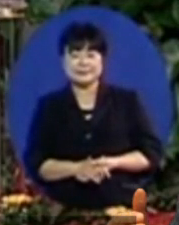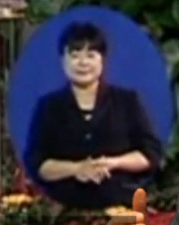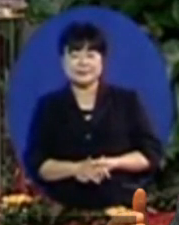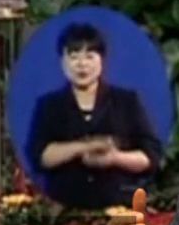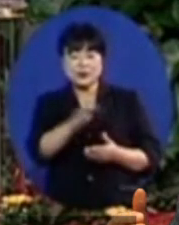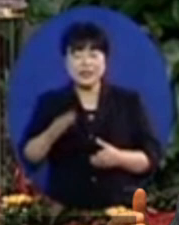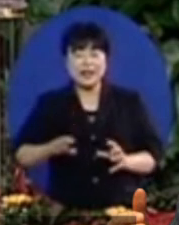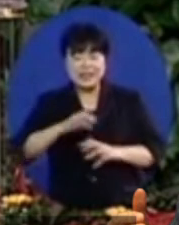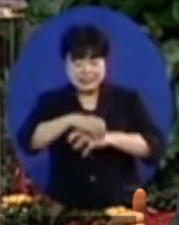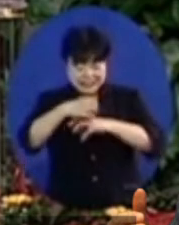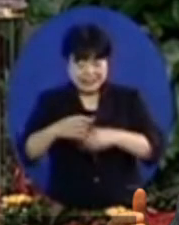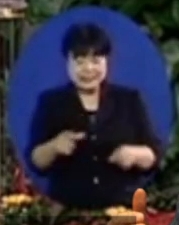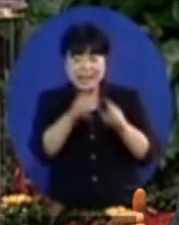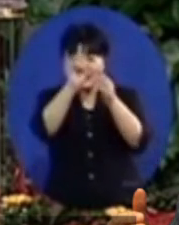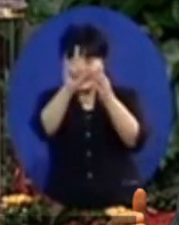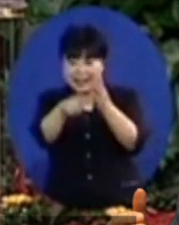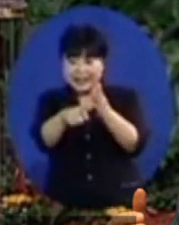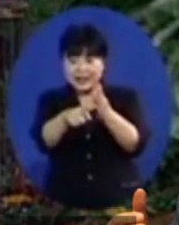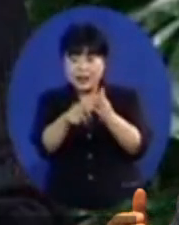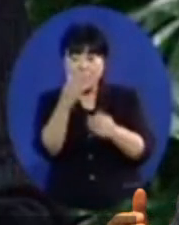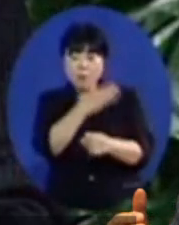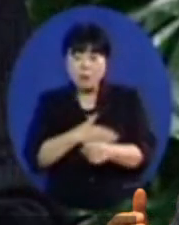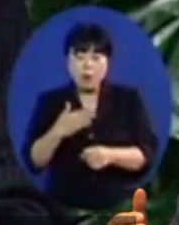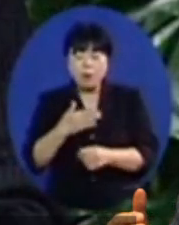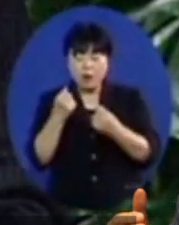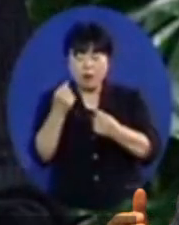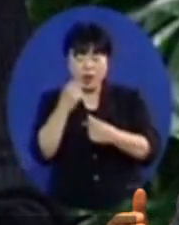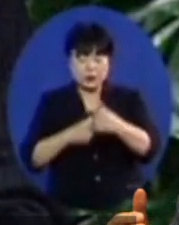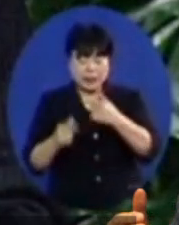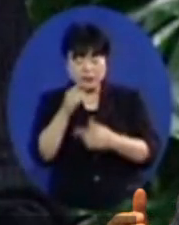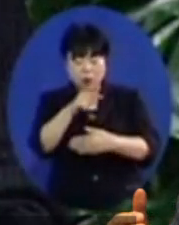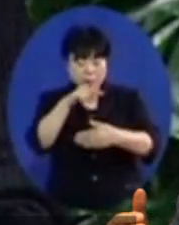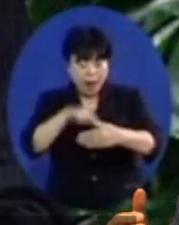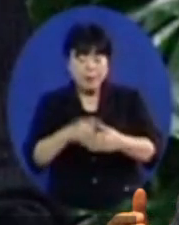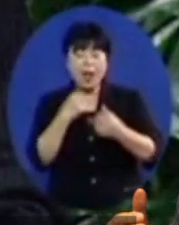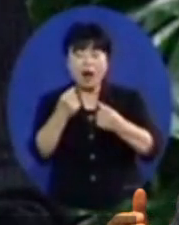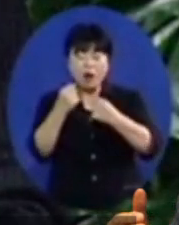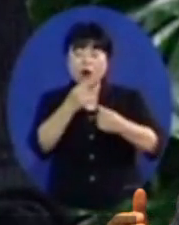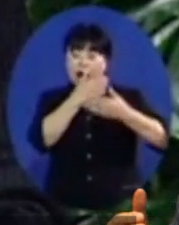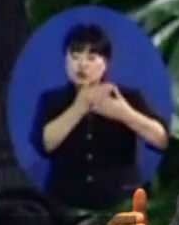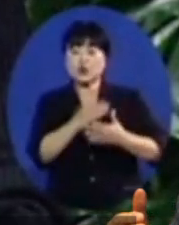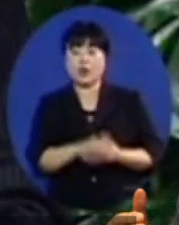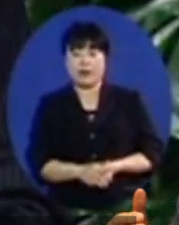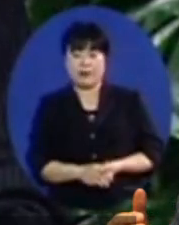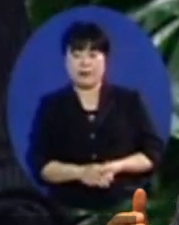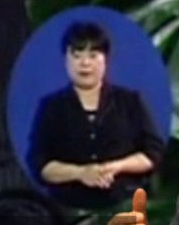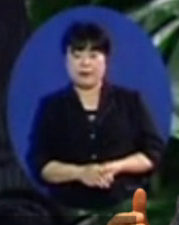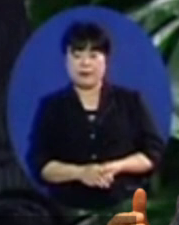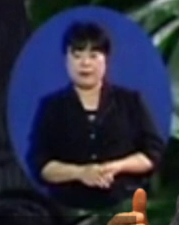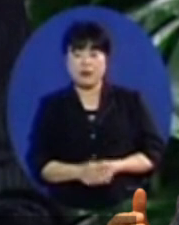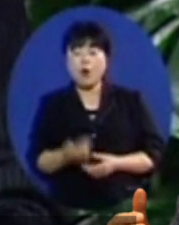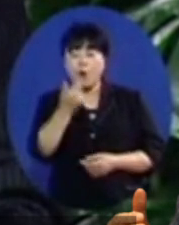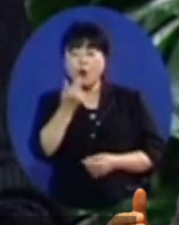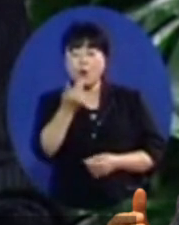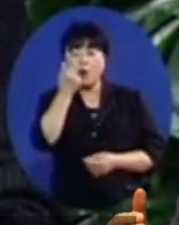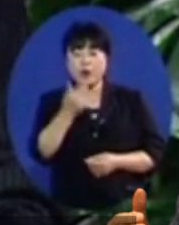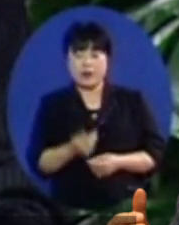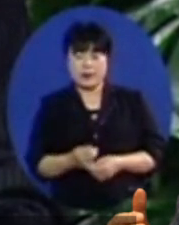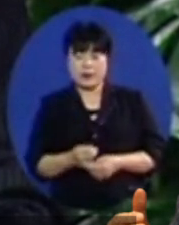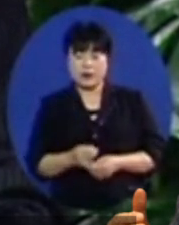우리가 이 세상에 살면서 육신의 건강보다도 마음의 건강이 굉장히 중요한데요. 몇 해 전에 홍콩의 유명한